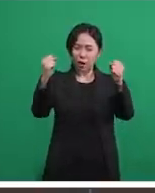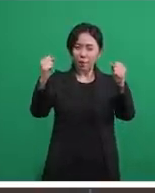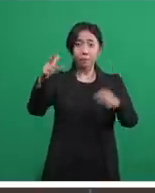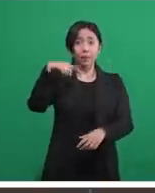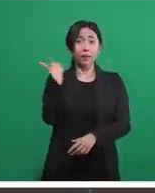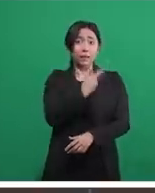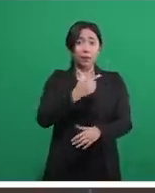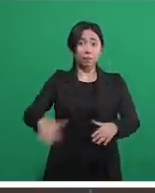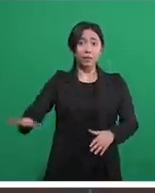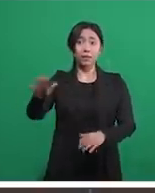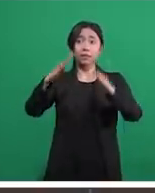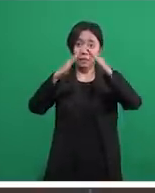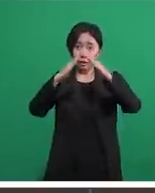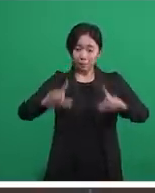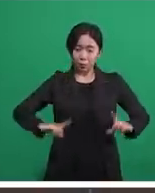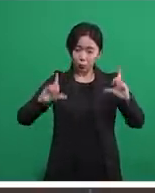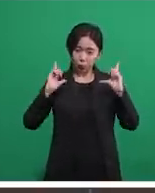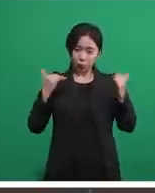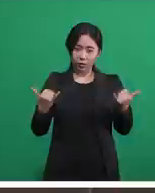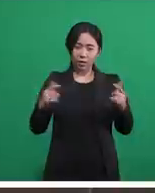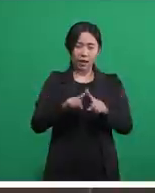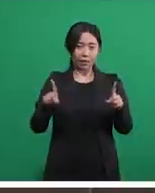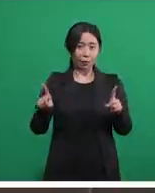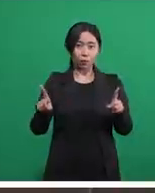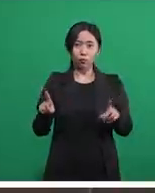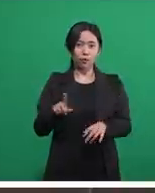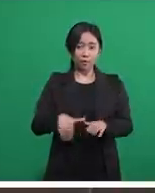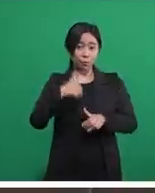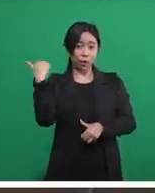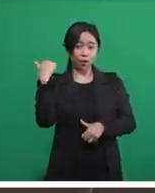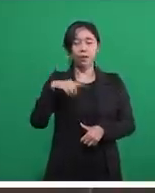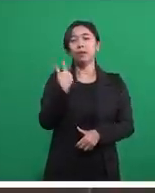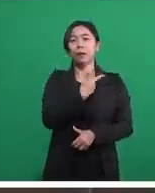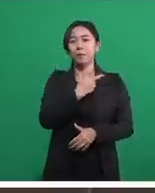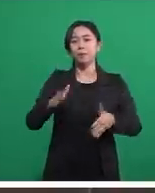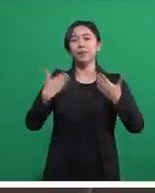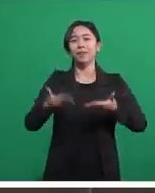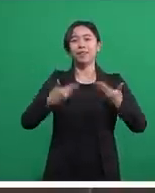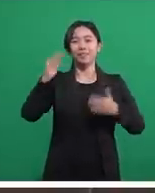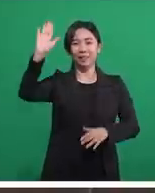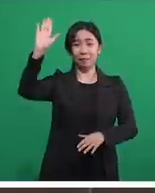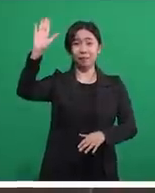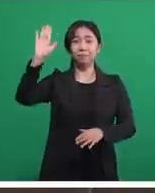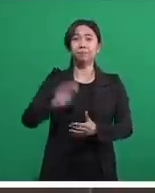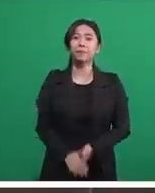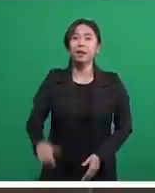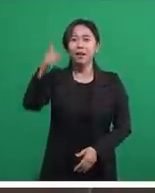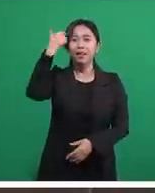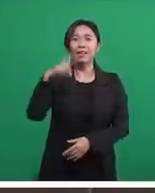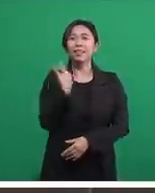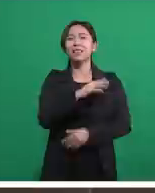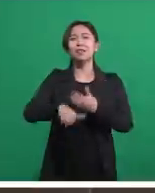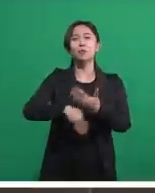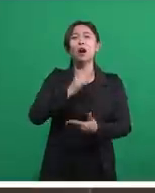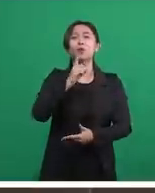kami diam di dalam tubuh ini maupun kami diam di luarnya, supaya kami berkenan kepadanya. Sebab kita semua